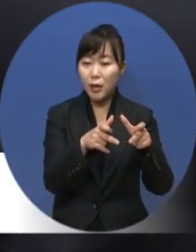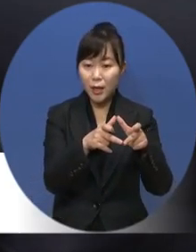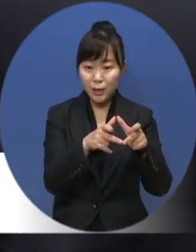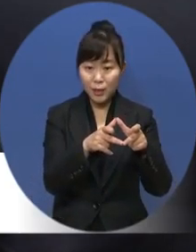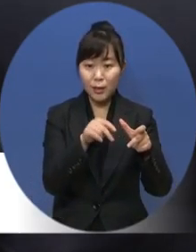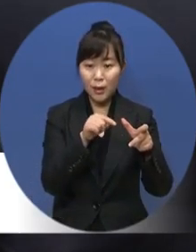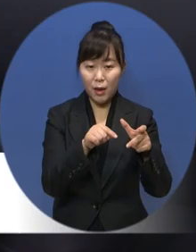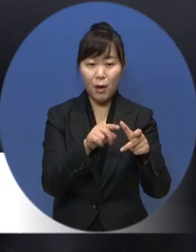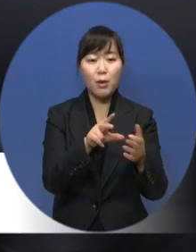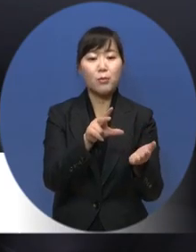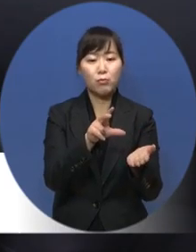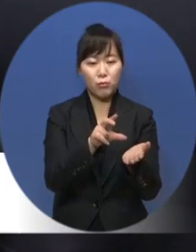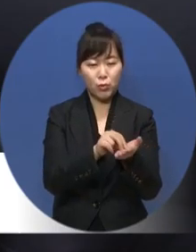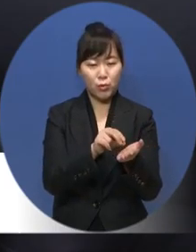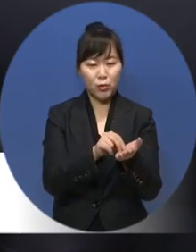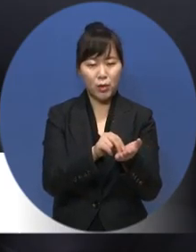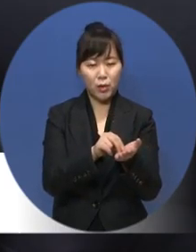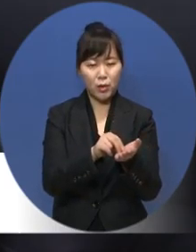장애인들의